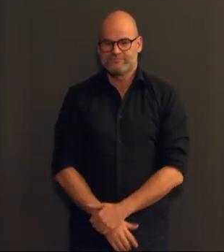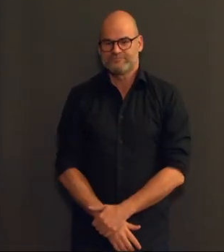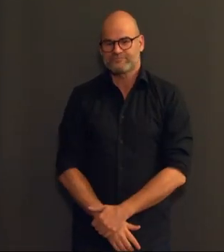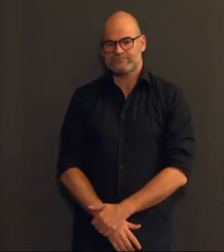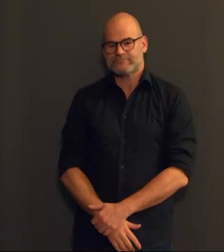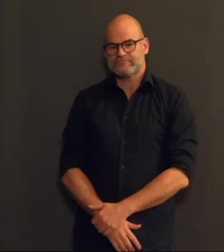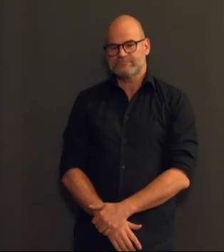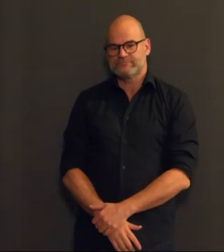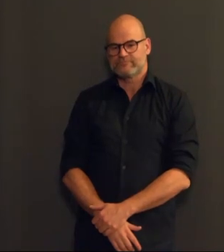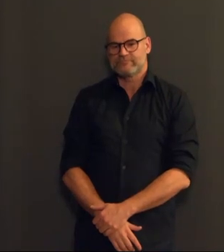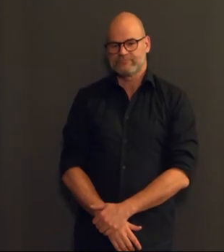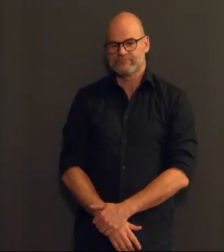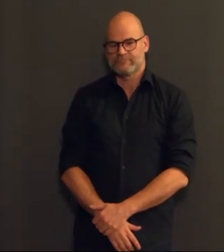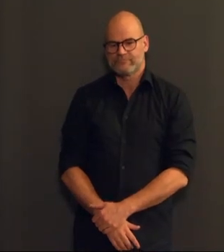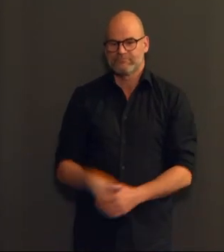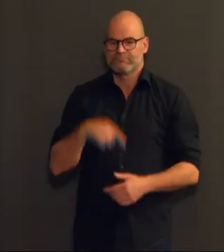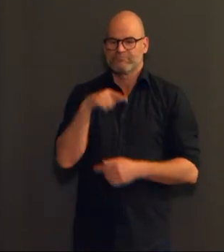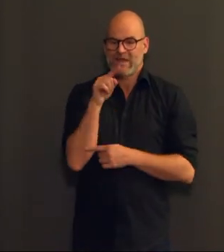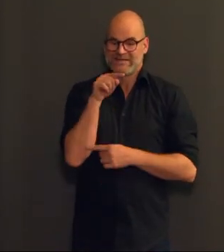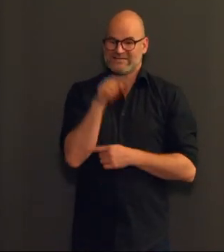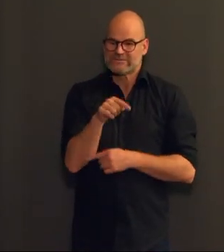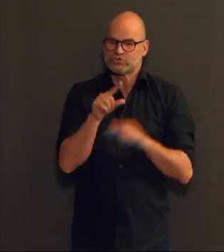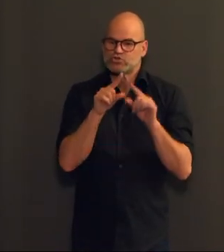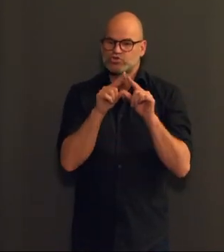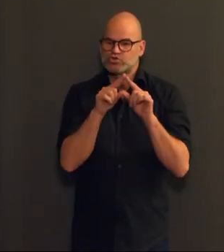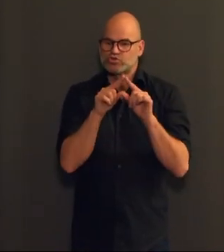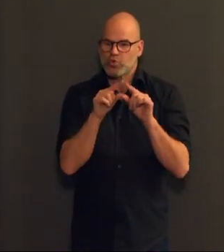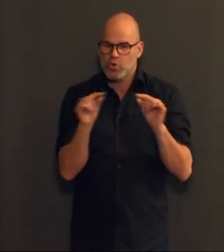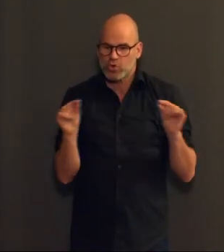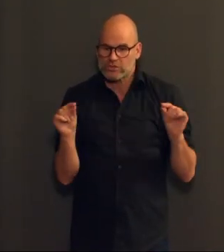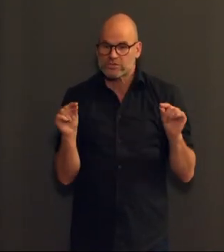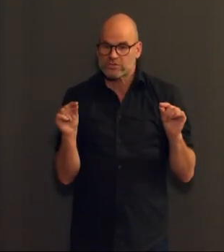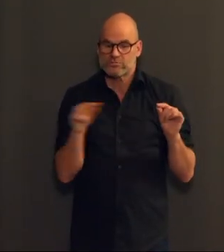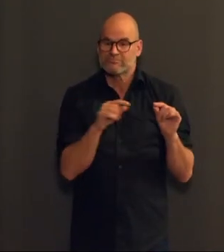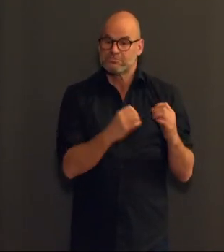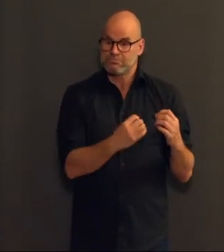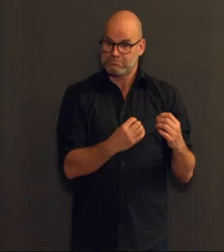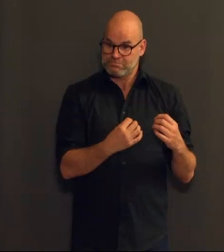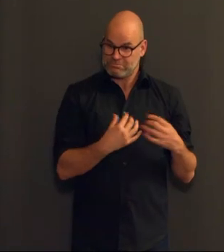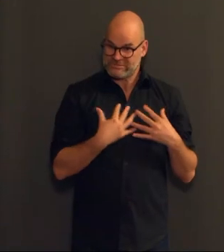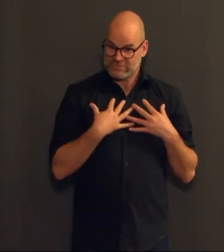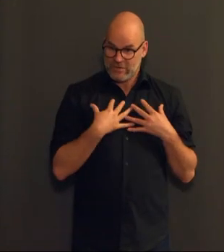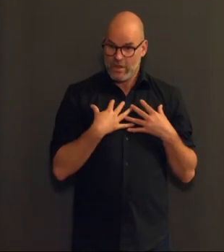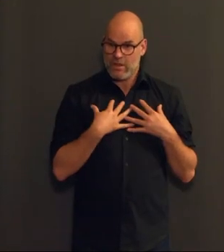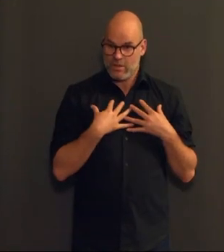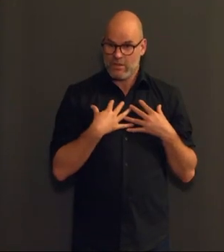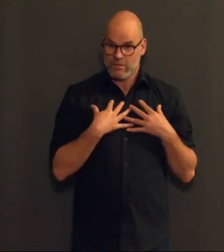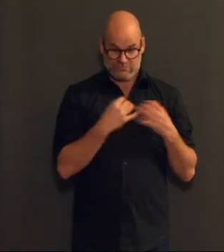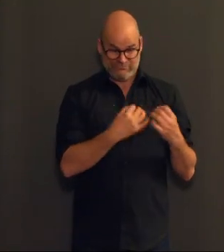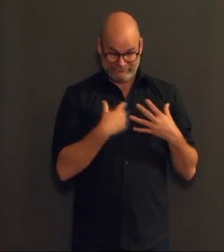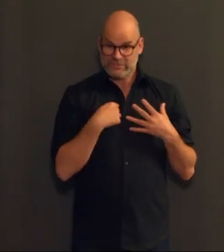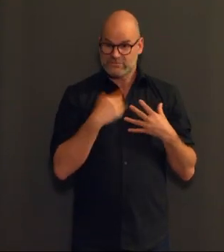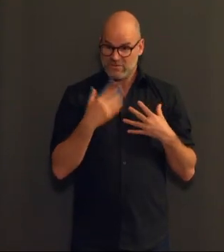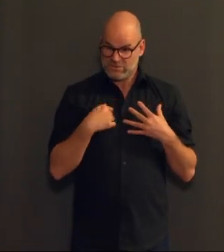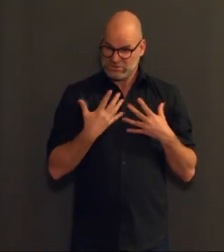vooraleer het kan besmetten. We kunnen dus misschien nog wel een besmetting meemaken, maar dat wil daarom nog niet zeggen dat we erg ziek gaan worden.